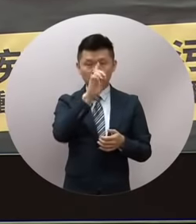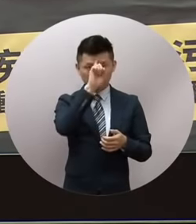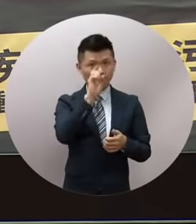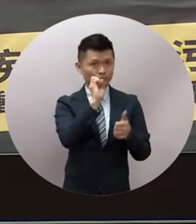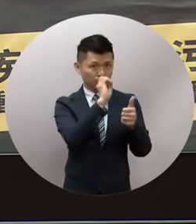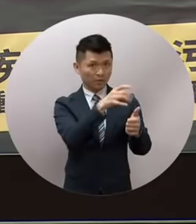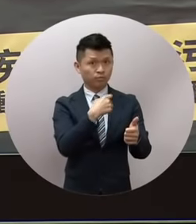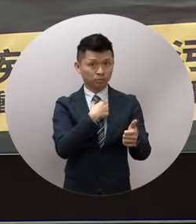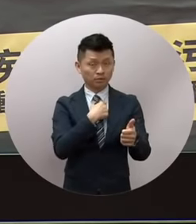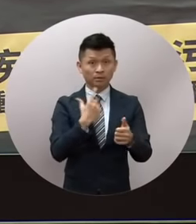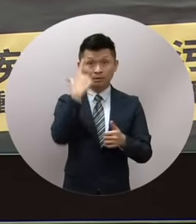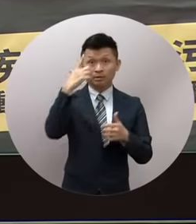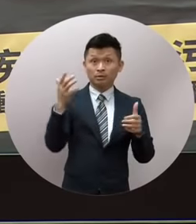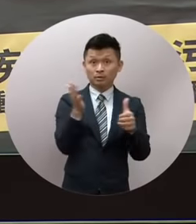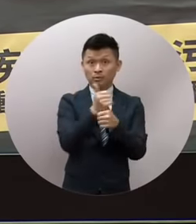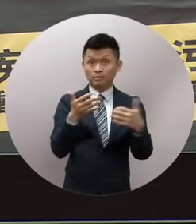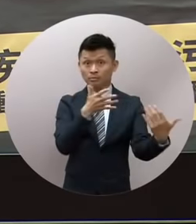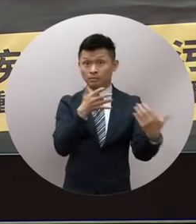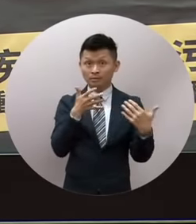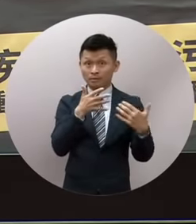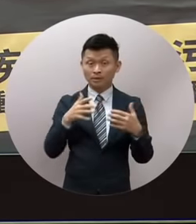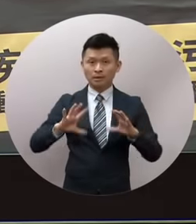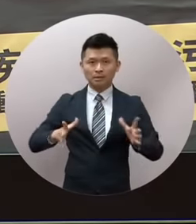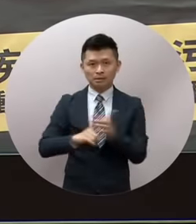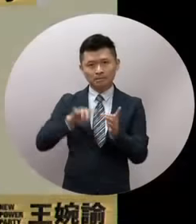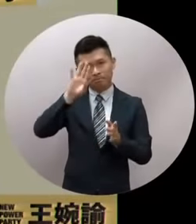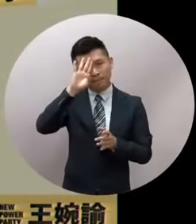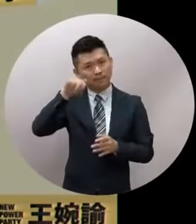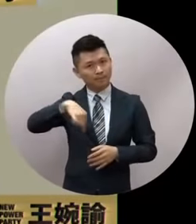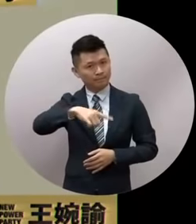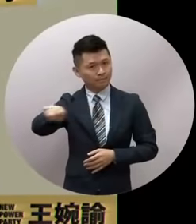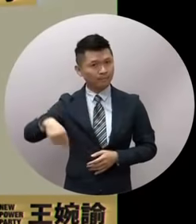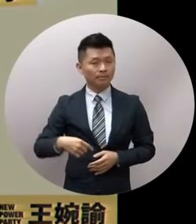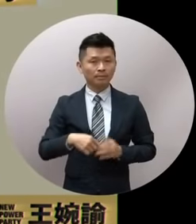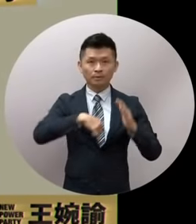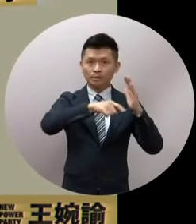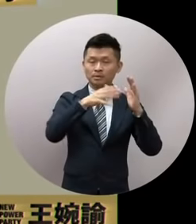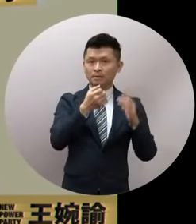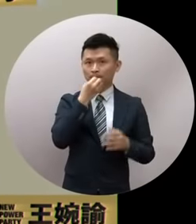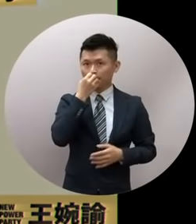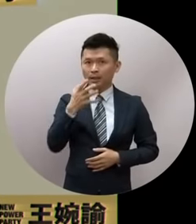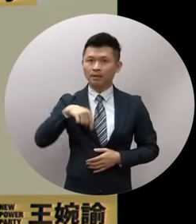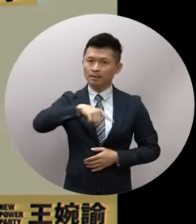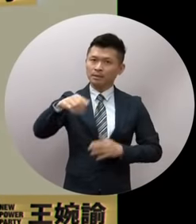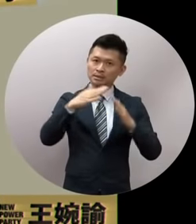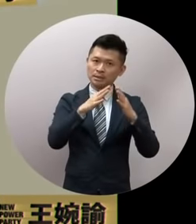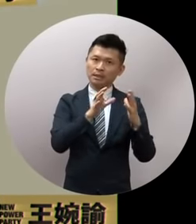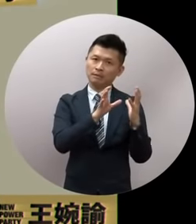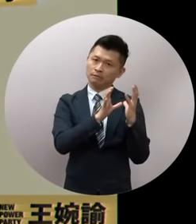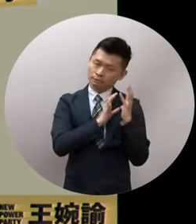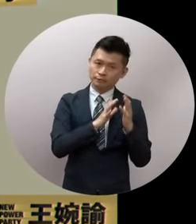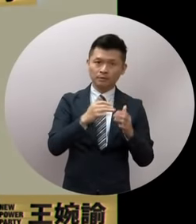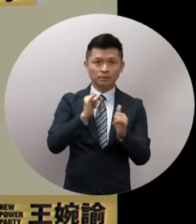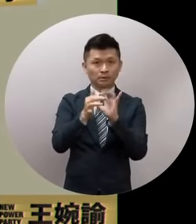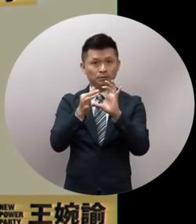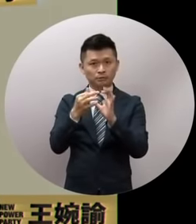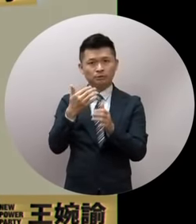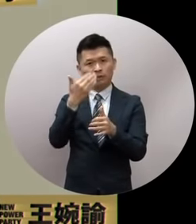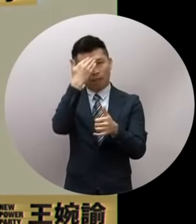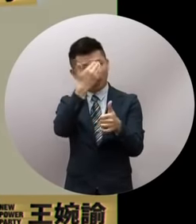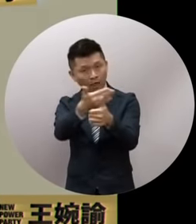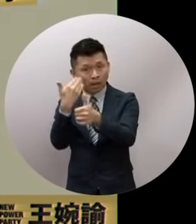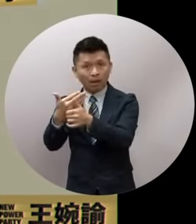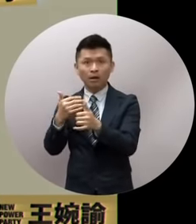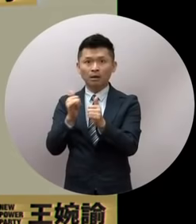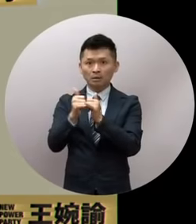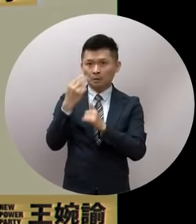知道，就是上次在总质询的时候，我们谈到这些关于精神疾患的部分，院长曾说他们不但是家庭的负担、社区的困扰，甚至常常是